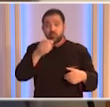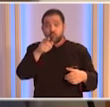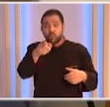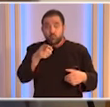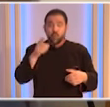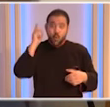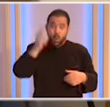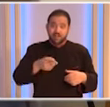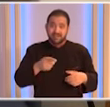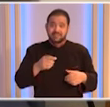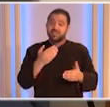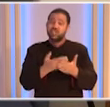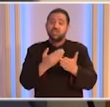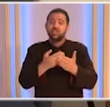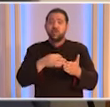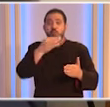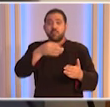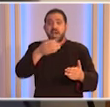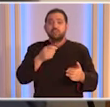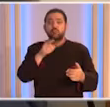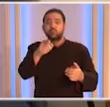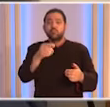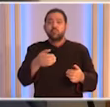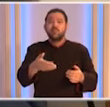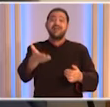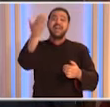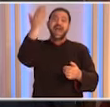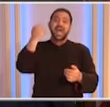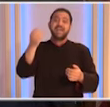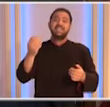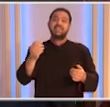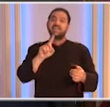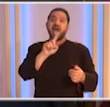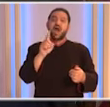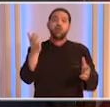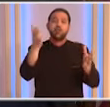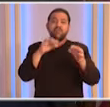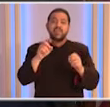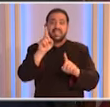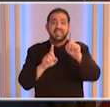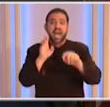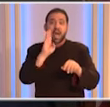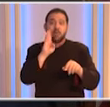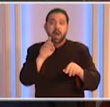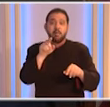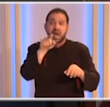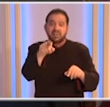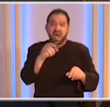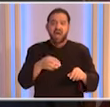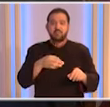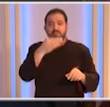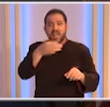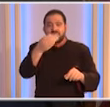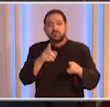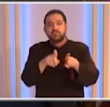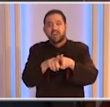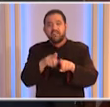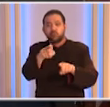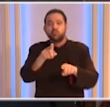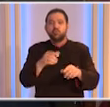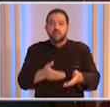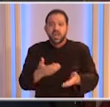tu că hotărăști înainte de a nu fi? Dacă mama ta ar fi spus lucrul acesta, mai